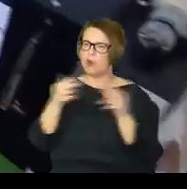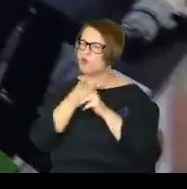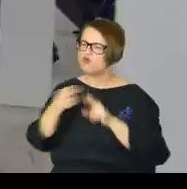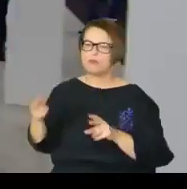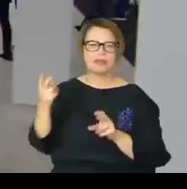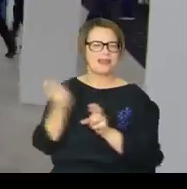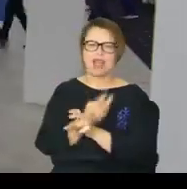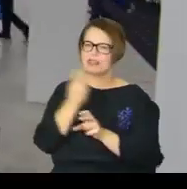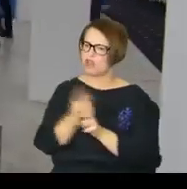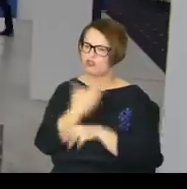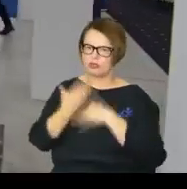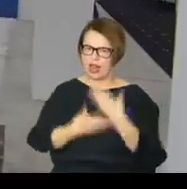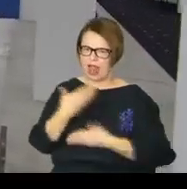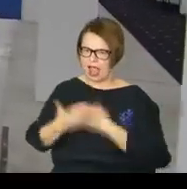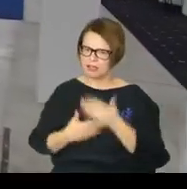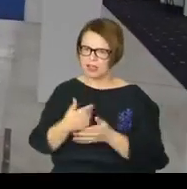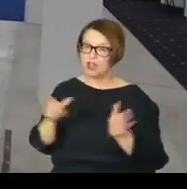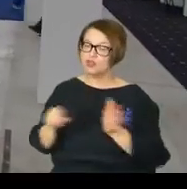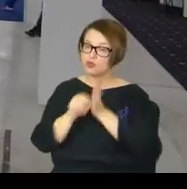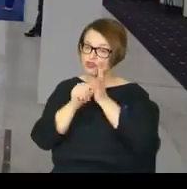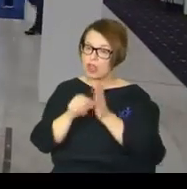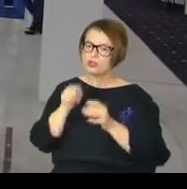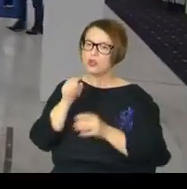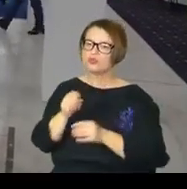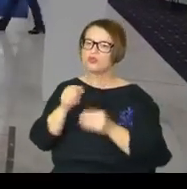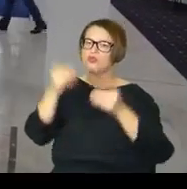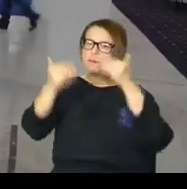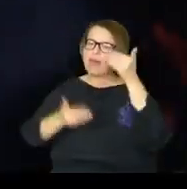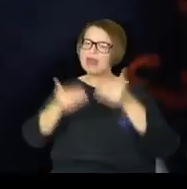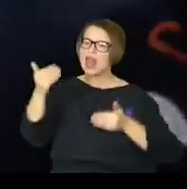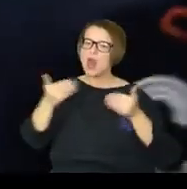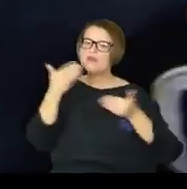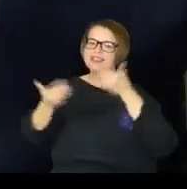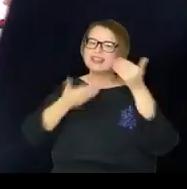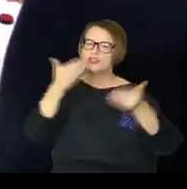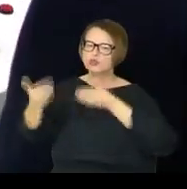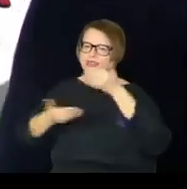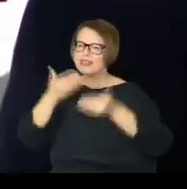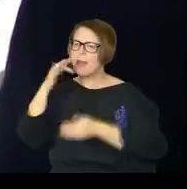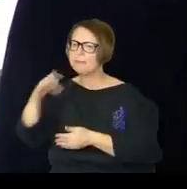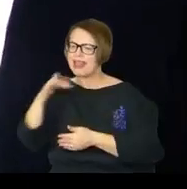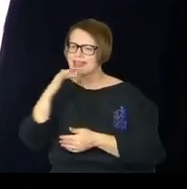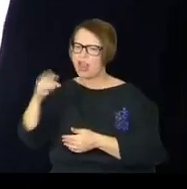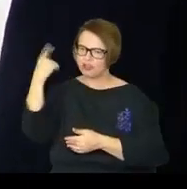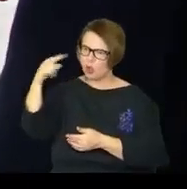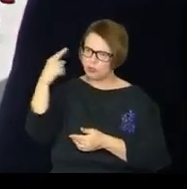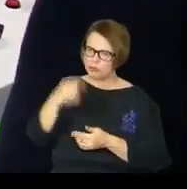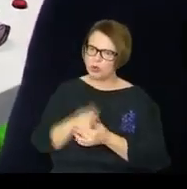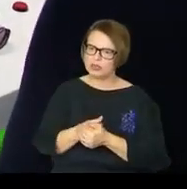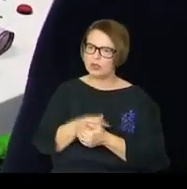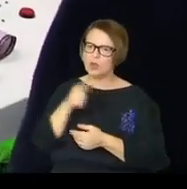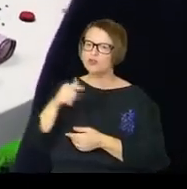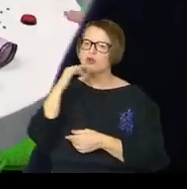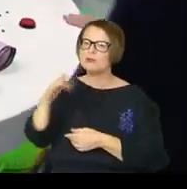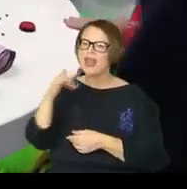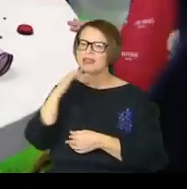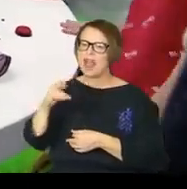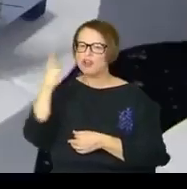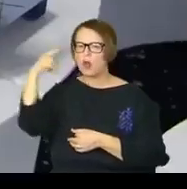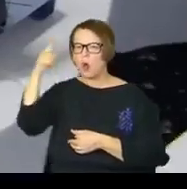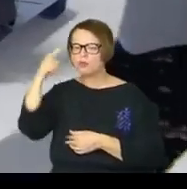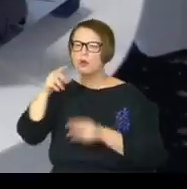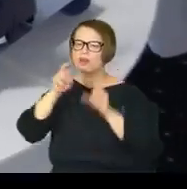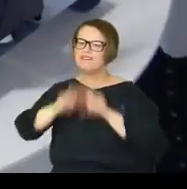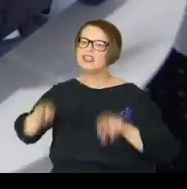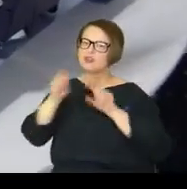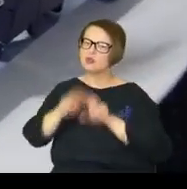na neškodné látky. Súčasťou festivalu sú tzv. Panelové diskusie a prednášky odborníkov. Prednášajú tu napríklad odborníci z